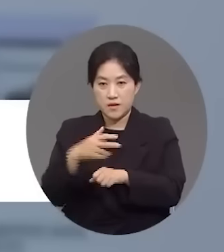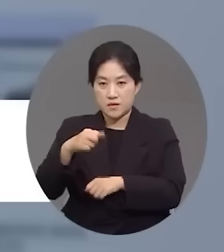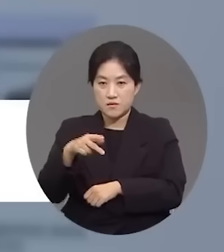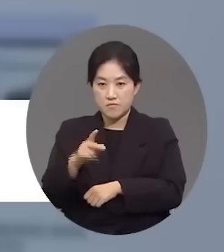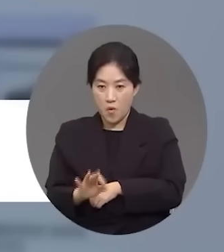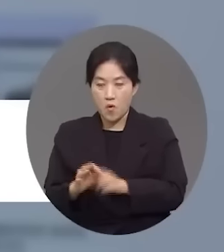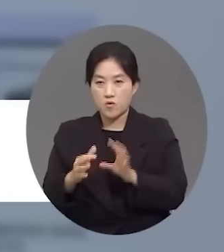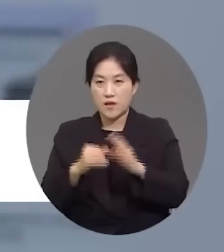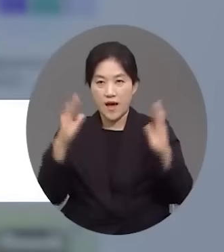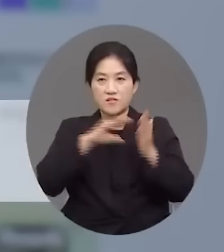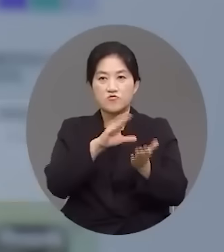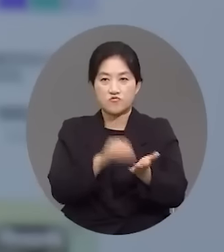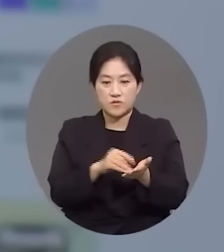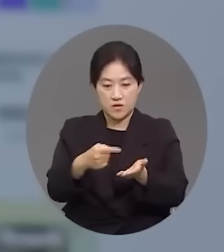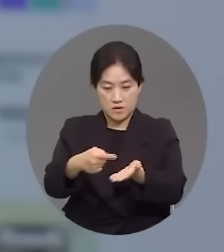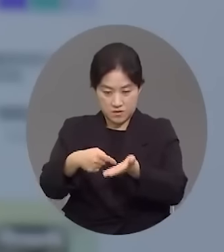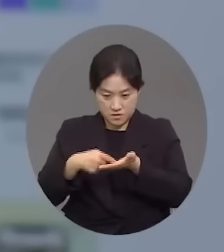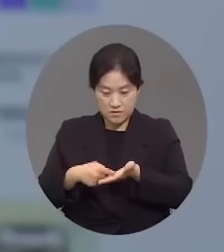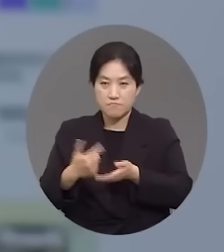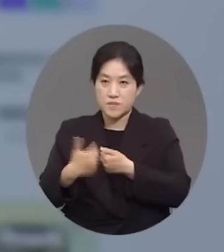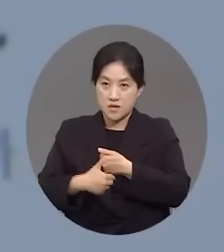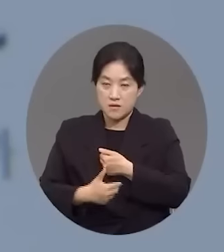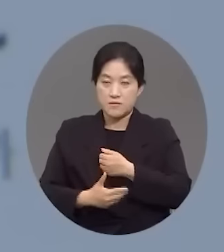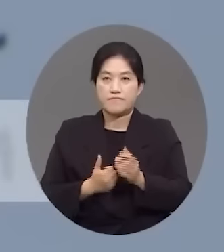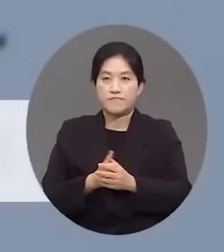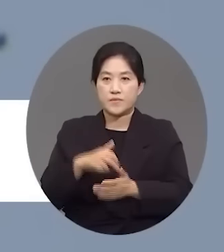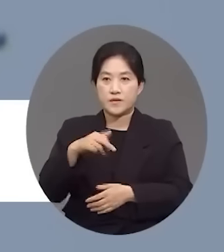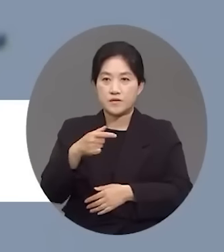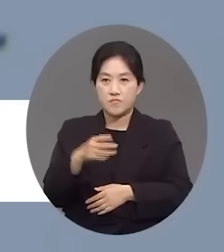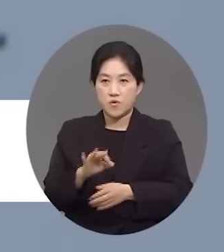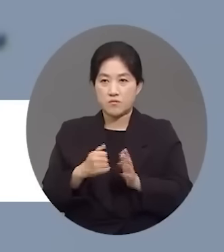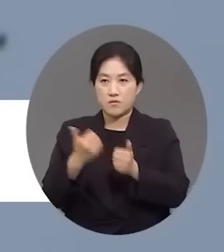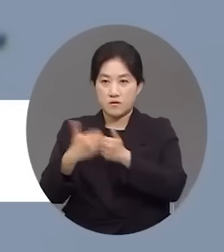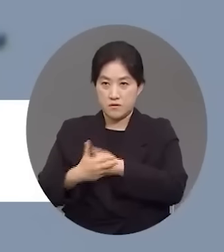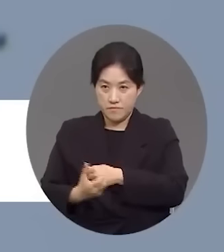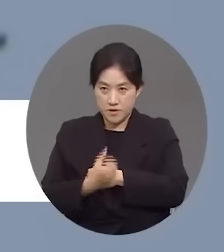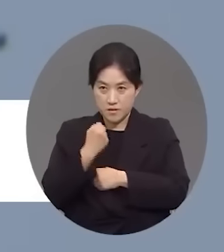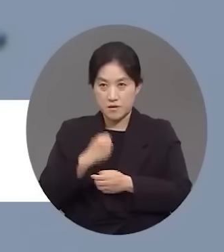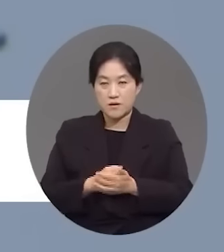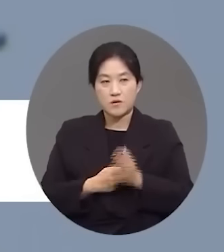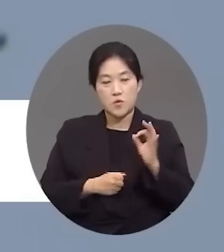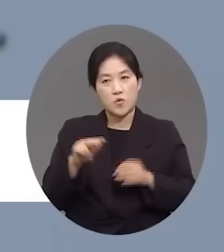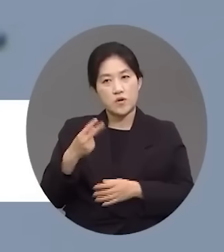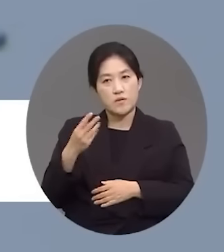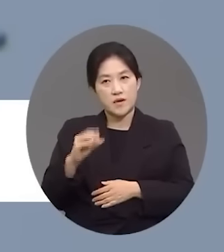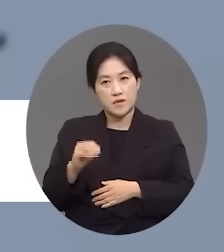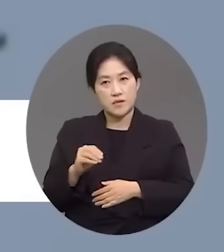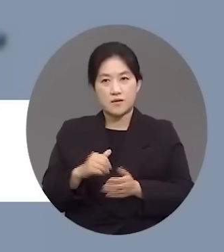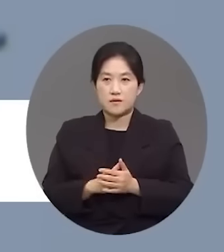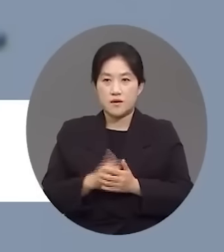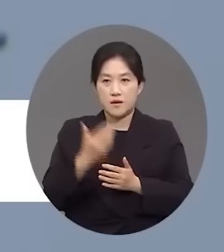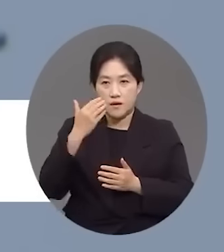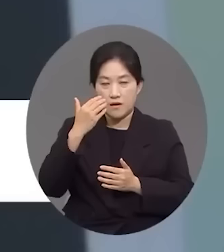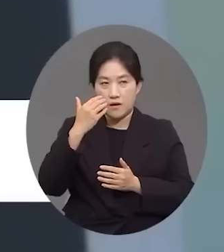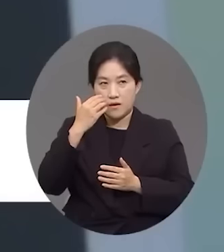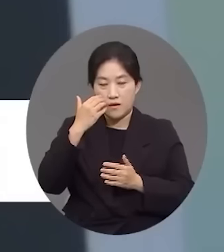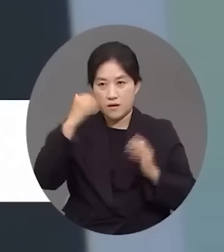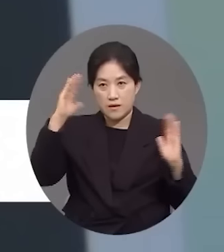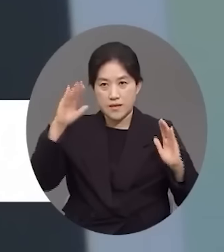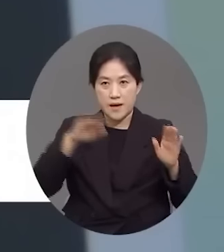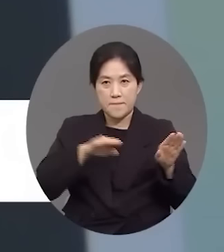통해 학생 숙제라 의뢰 받았다는 겁니다 몽으로 해서 의뢰받았던 금액은 200짜리 학생